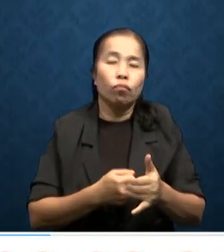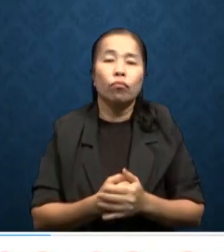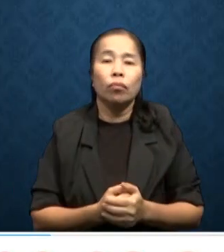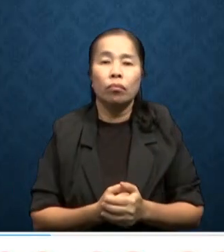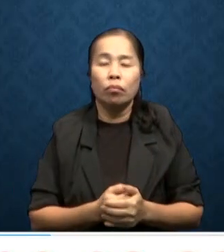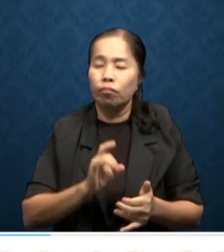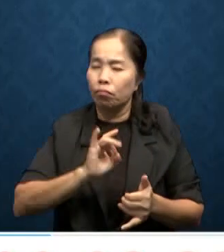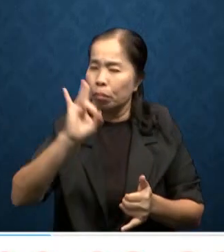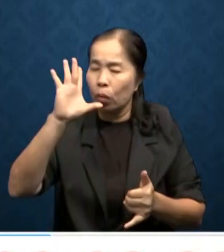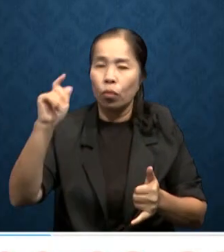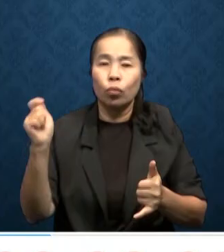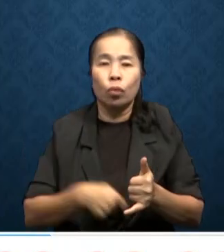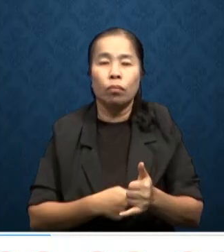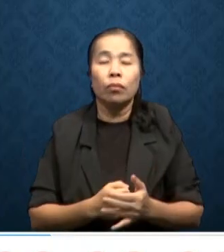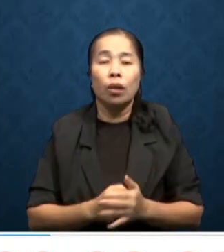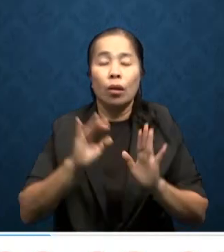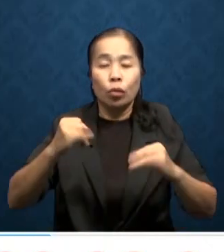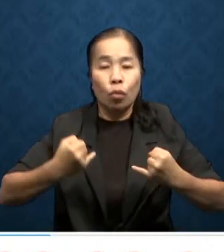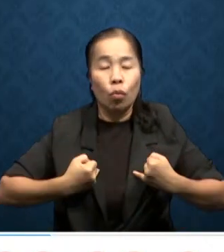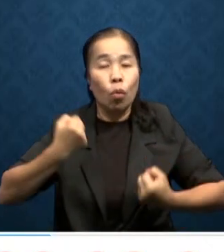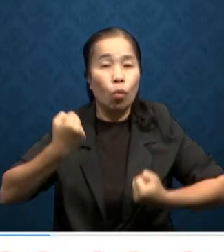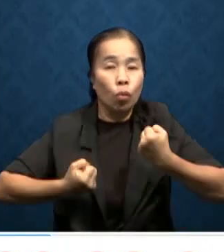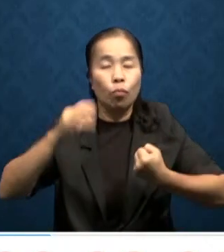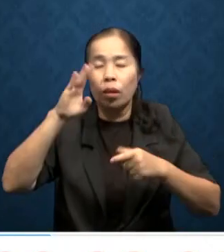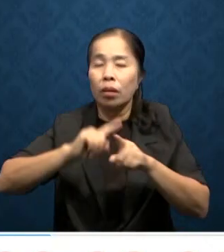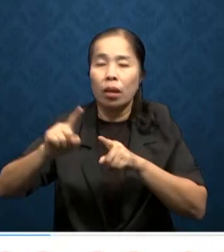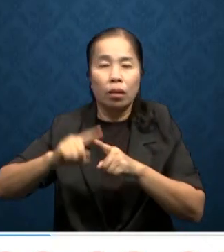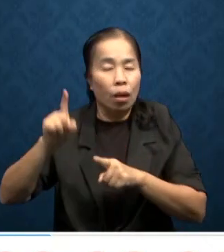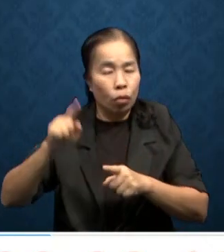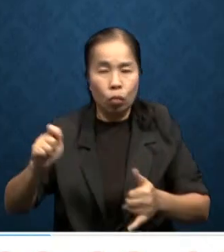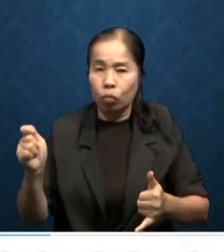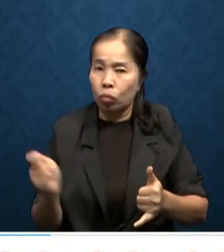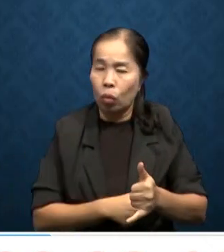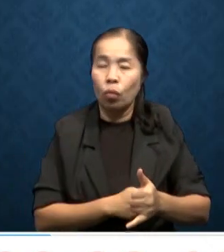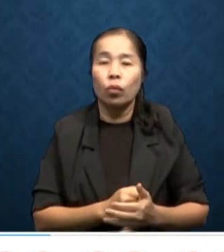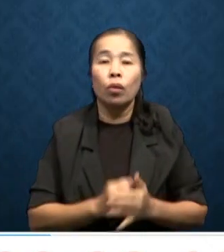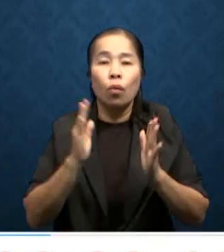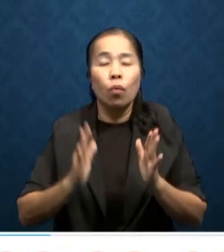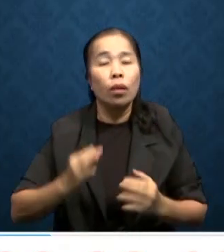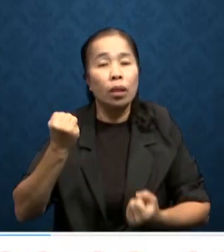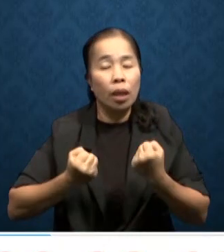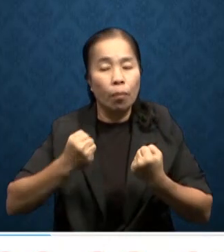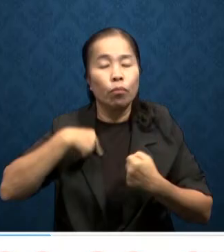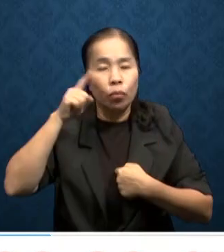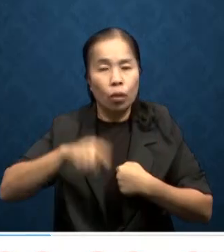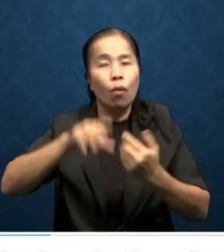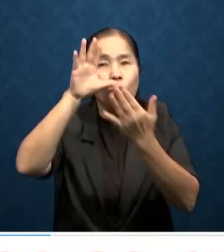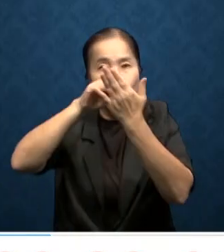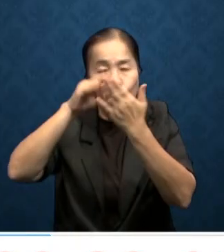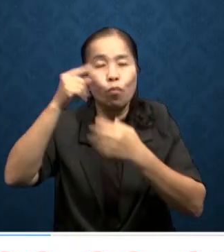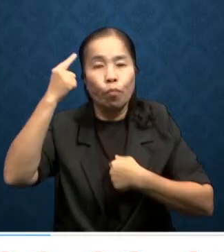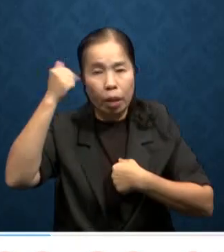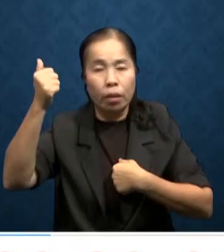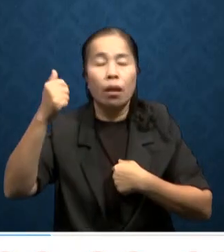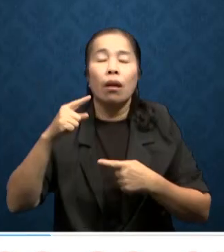ขาดเลยค่ะรวมทั้งเจ้าของรถและผู้ที่เกี่ยวข้องทุกคนคนขับก็ต้องมีการอบรมและปฐมพยาบาลเบื้อง